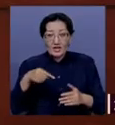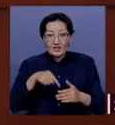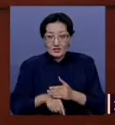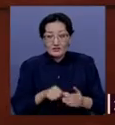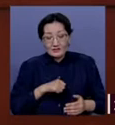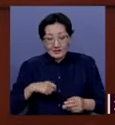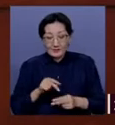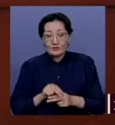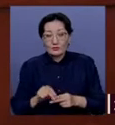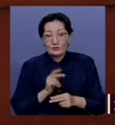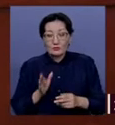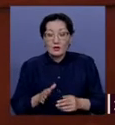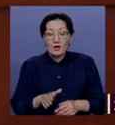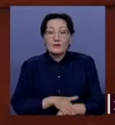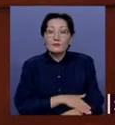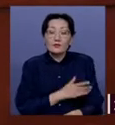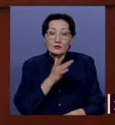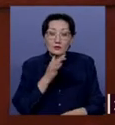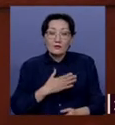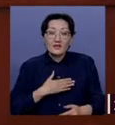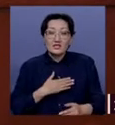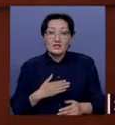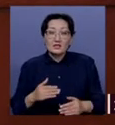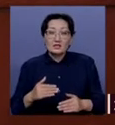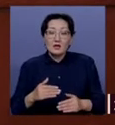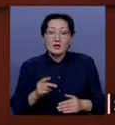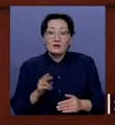На протяжении долгого времени мы наш квадрат